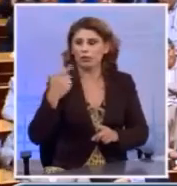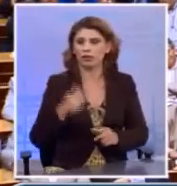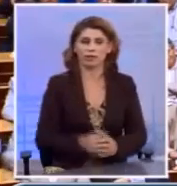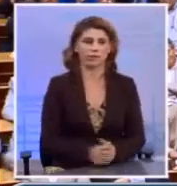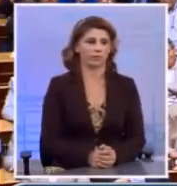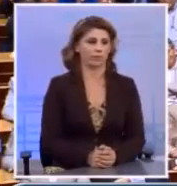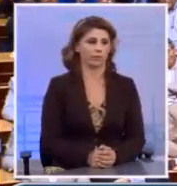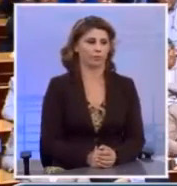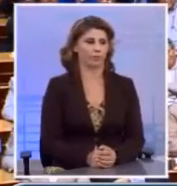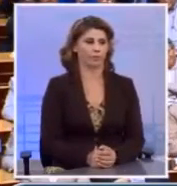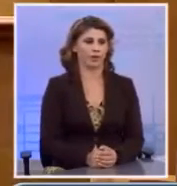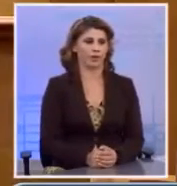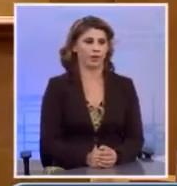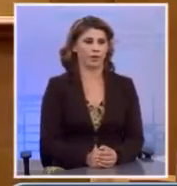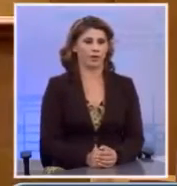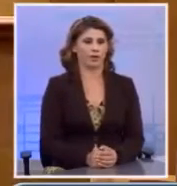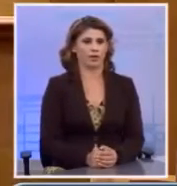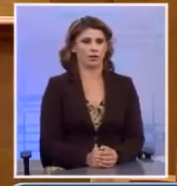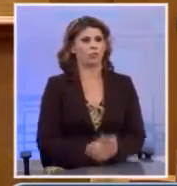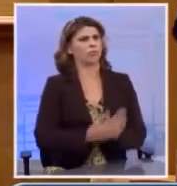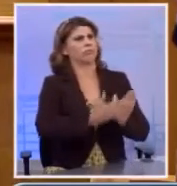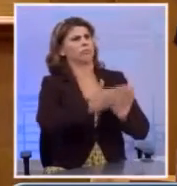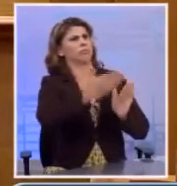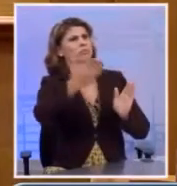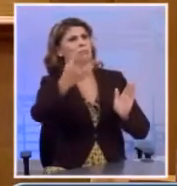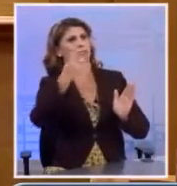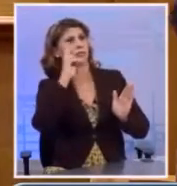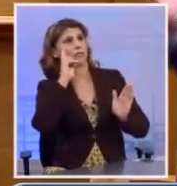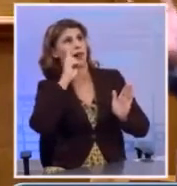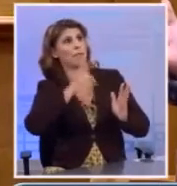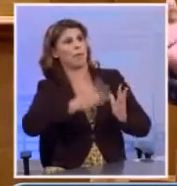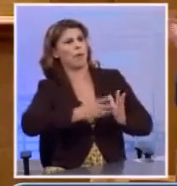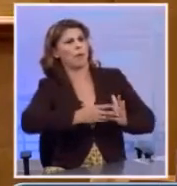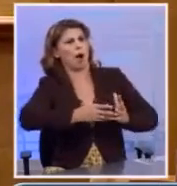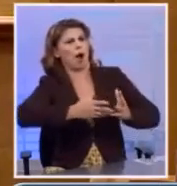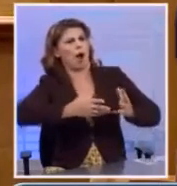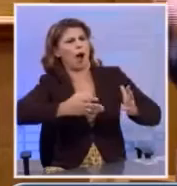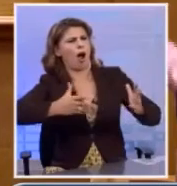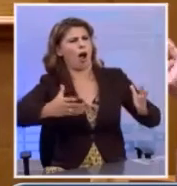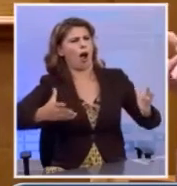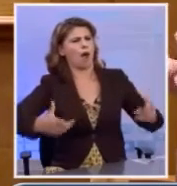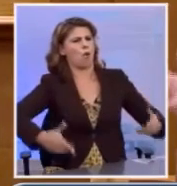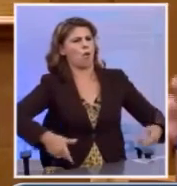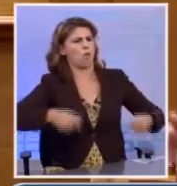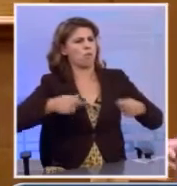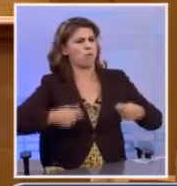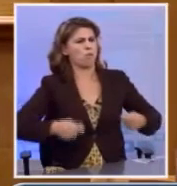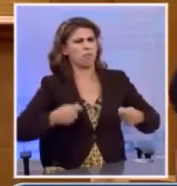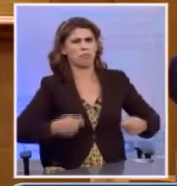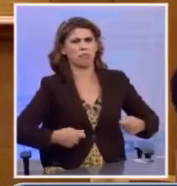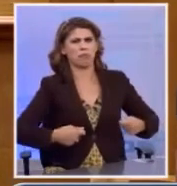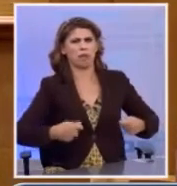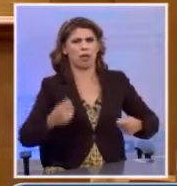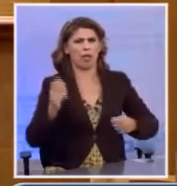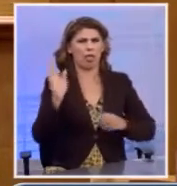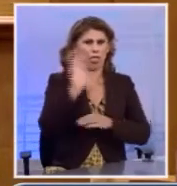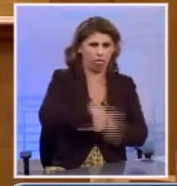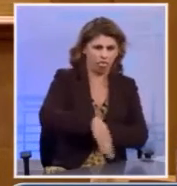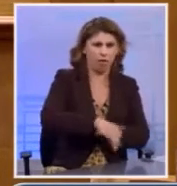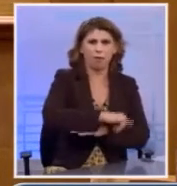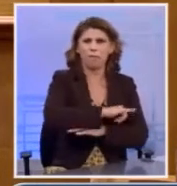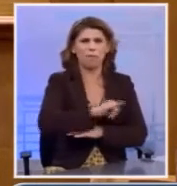τώρα φάνταζαν τεράστιοι, ογκόλυθοι, ανίκητοι, δεν ήταν τίποτα